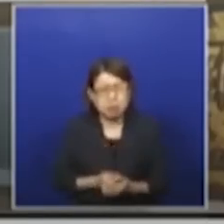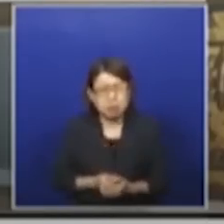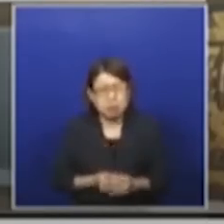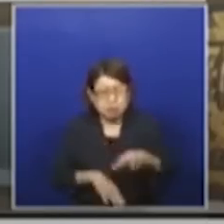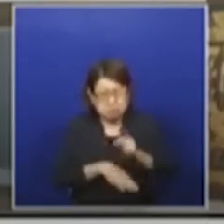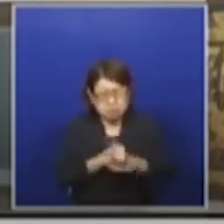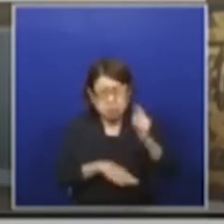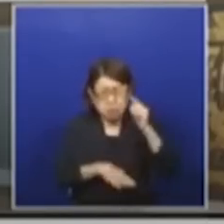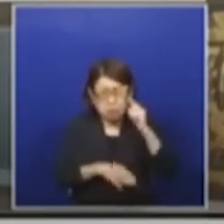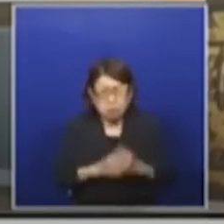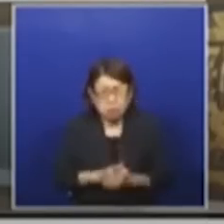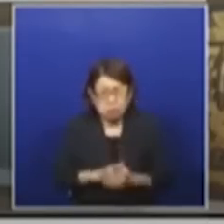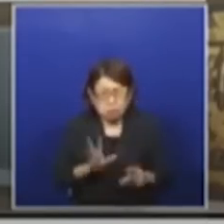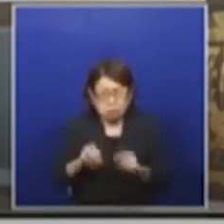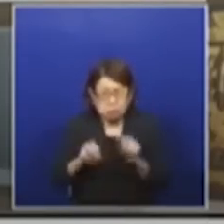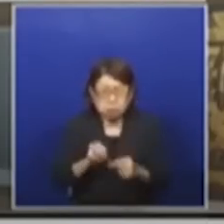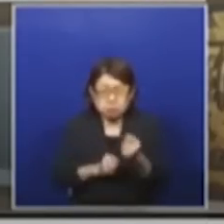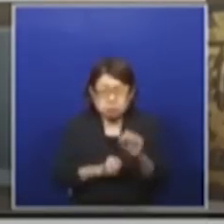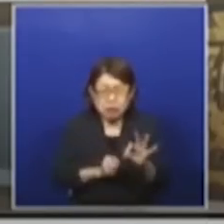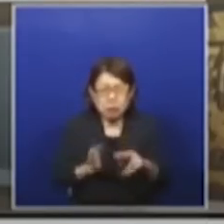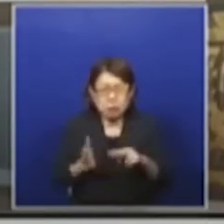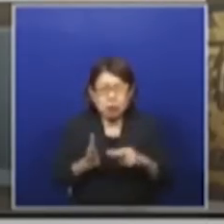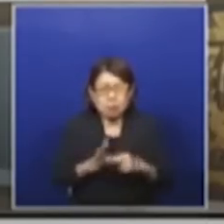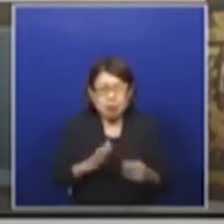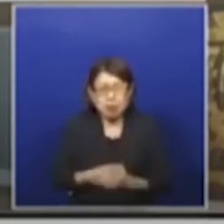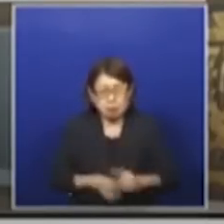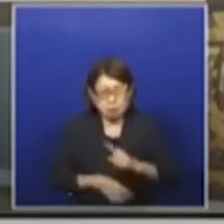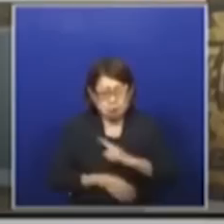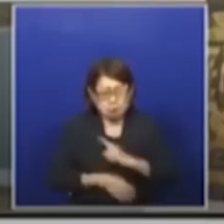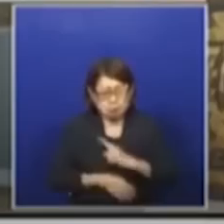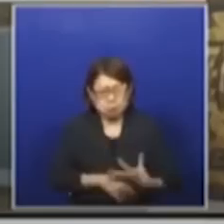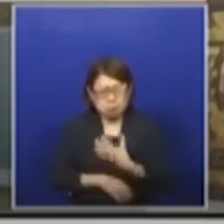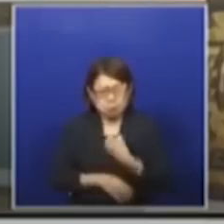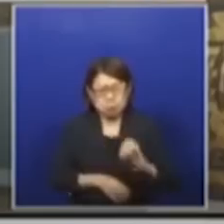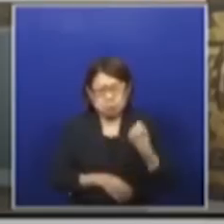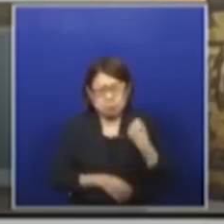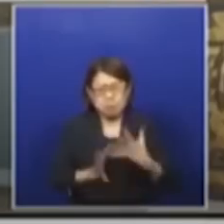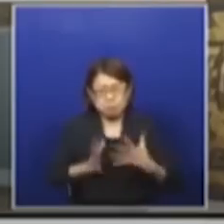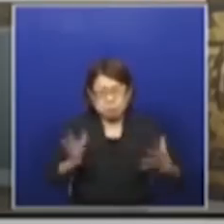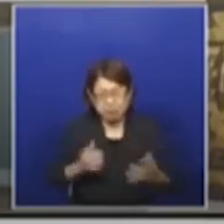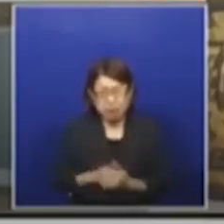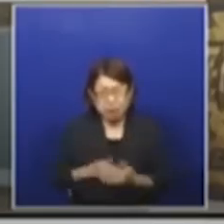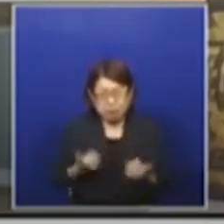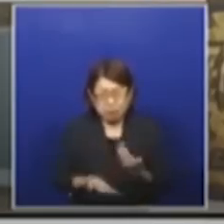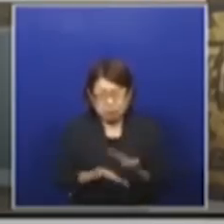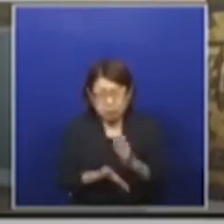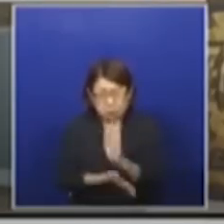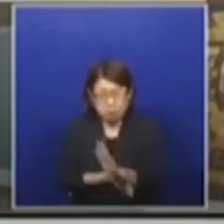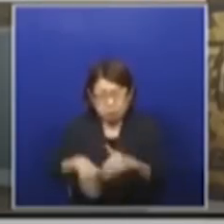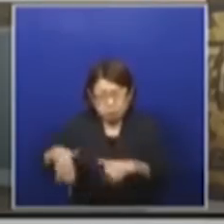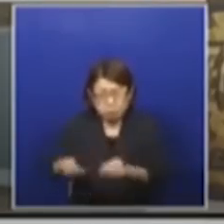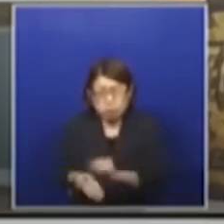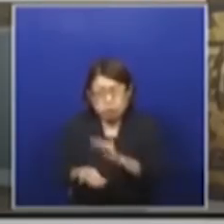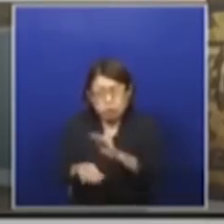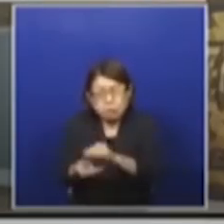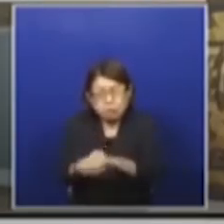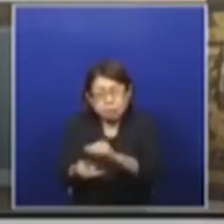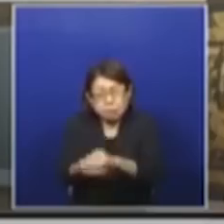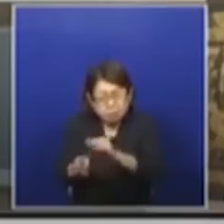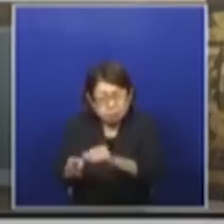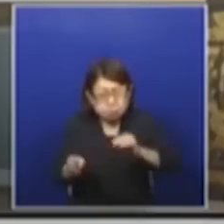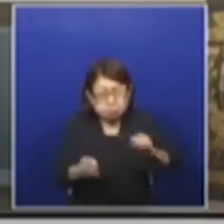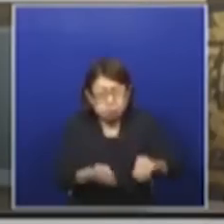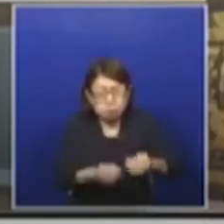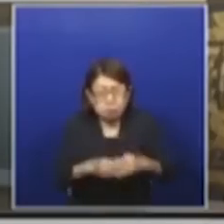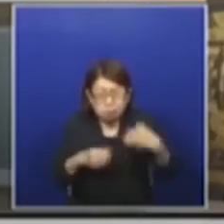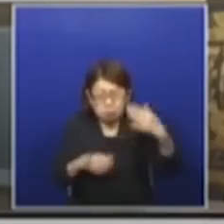จแก่คนคนเดียวเยอะเกินไปและไม่มีหลักเกณฑ์ที่ชัดเจนในการเอาเงินของประชาชนเข้าไปเสี่ยงสุดท้ายถ้าเกิด